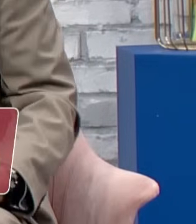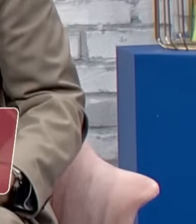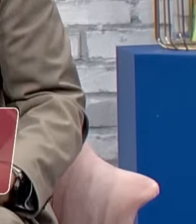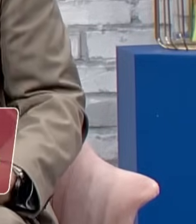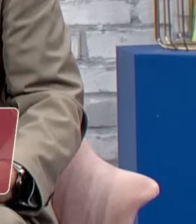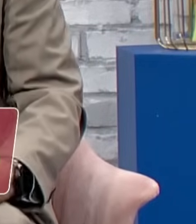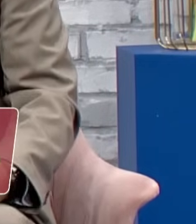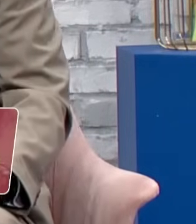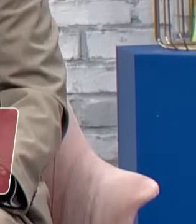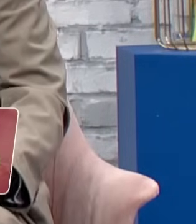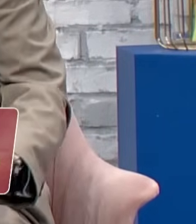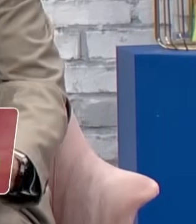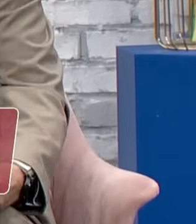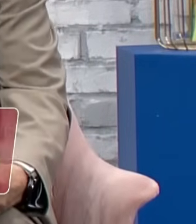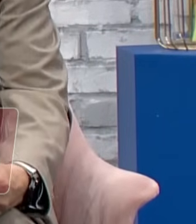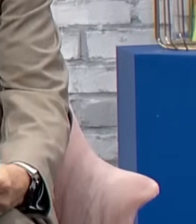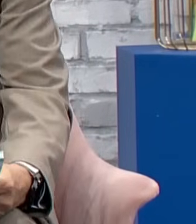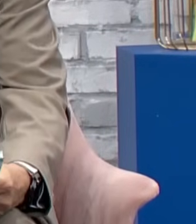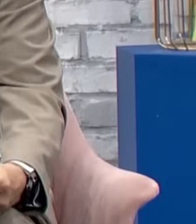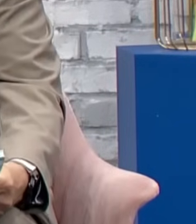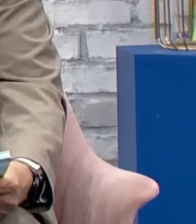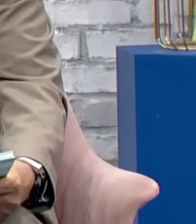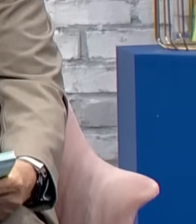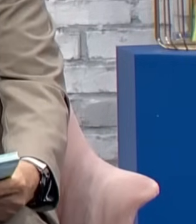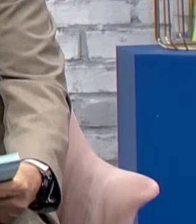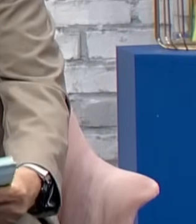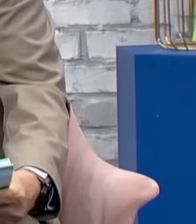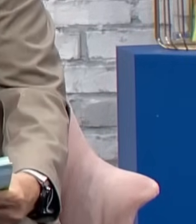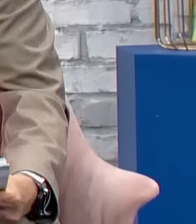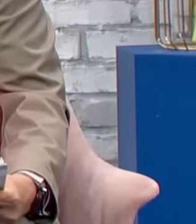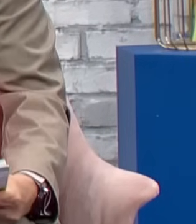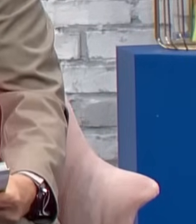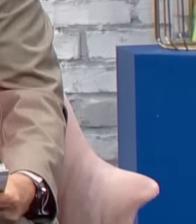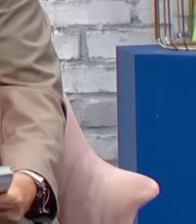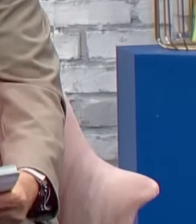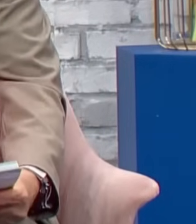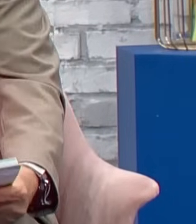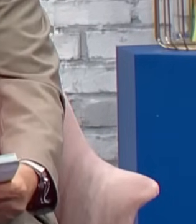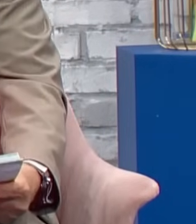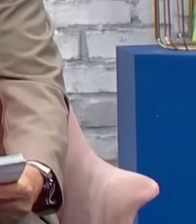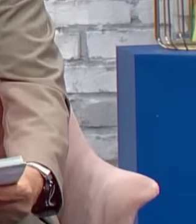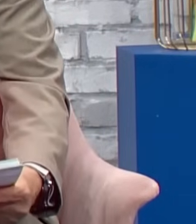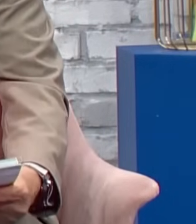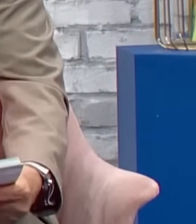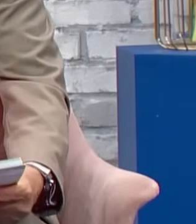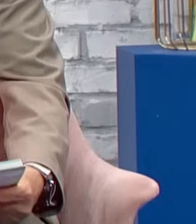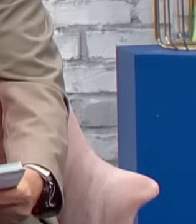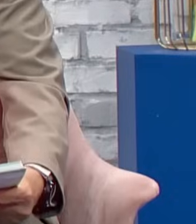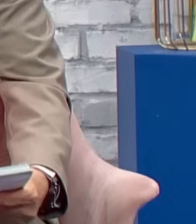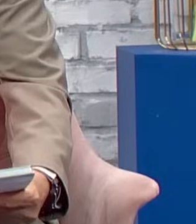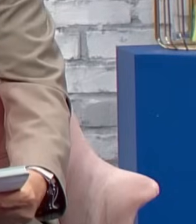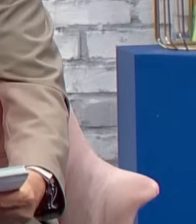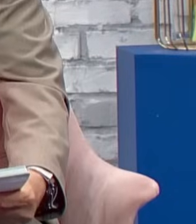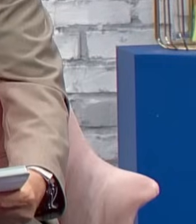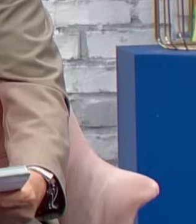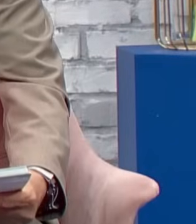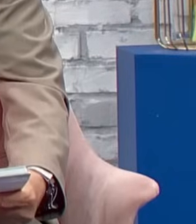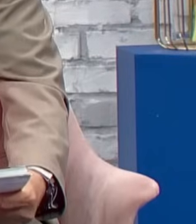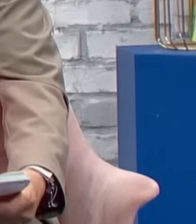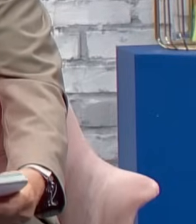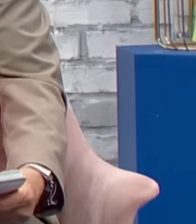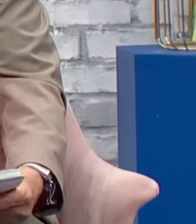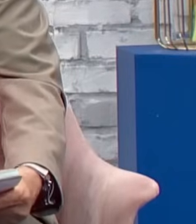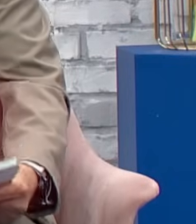갖고 있는 자료 다 공개해드리겠습니다네 자 오늘도 주님과 함께 CTS 함께 평안하게 보내시고 저희는 다음